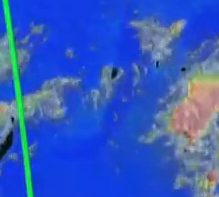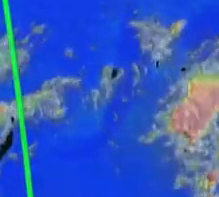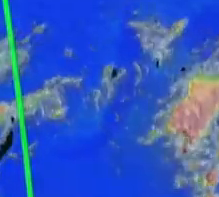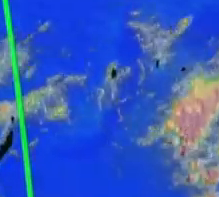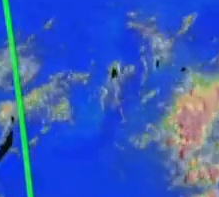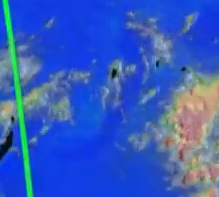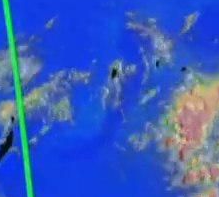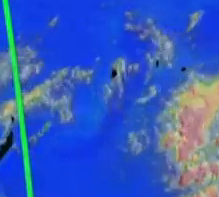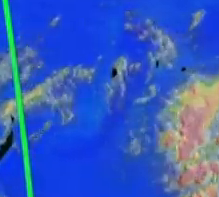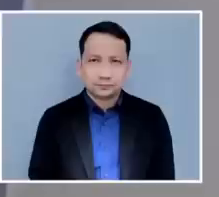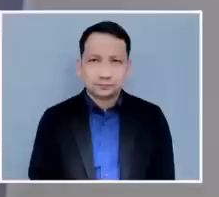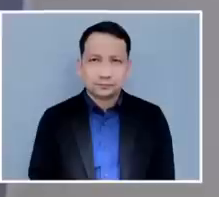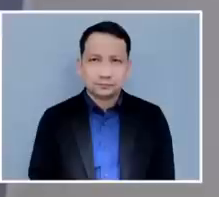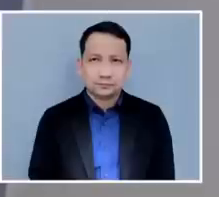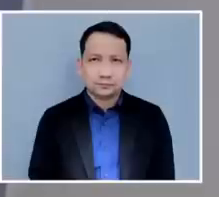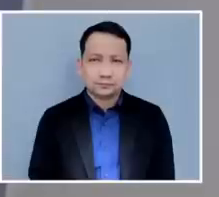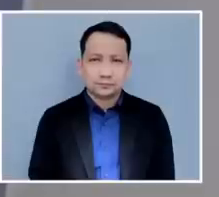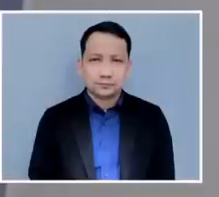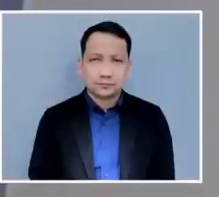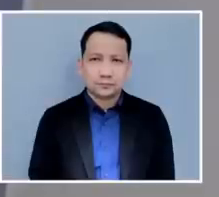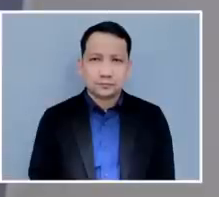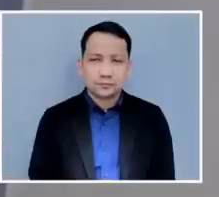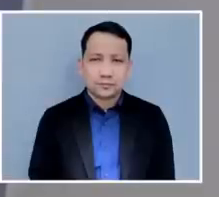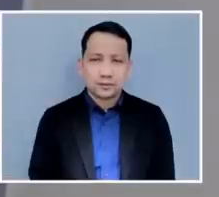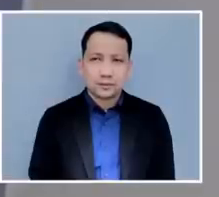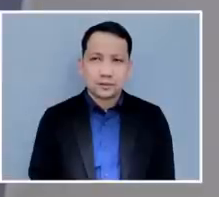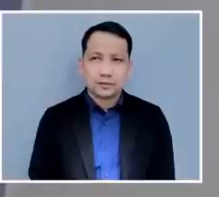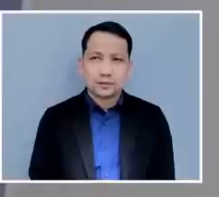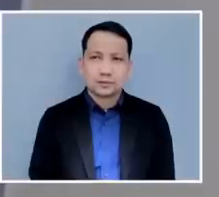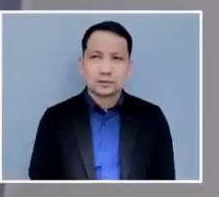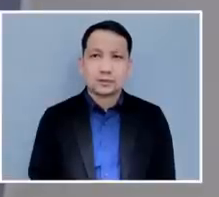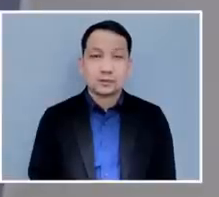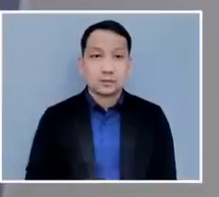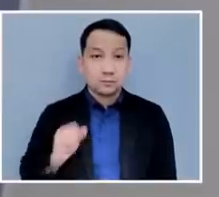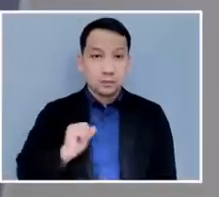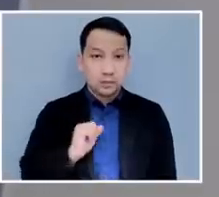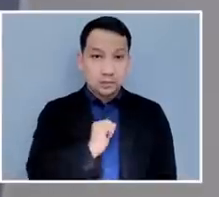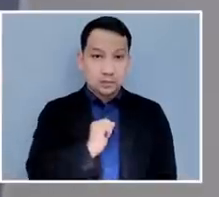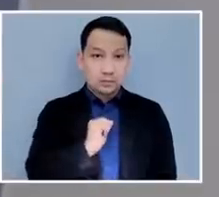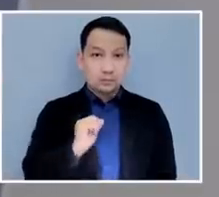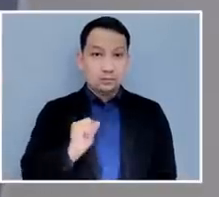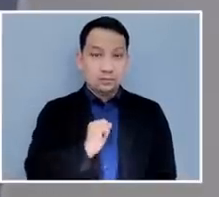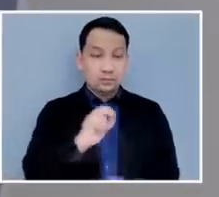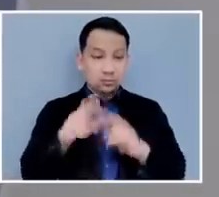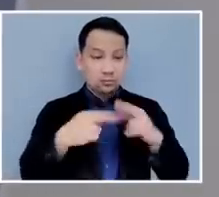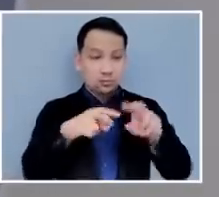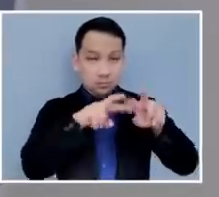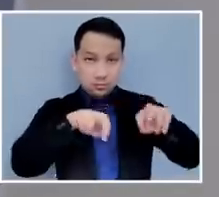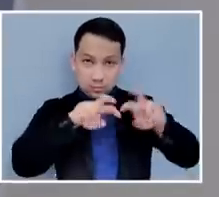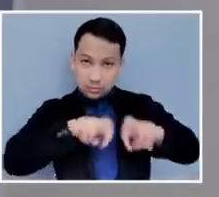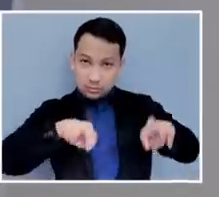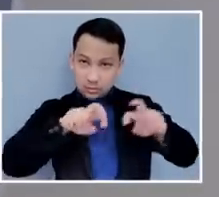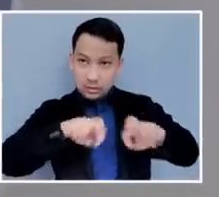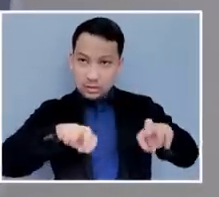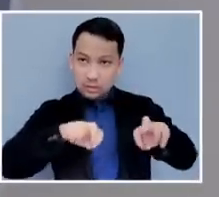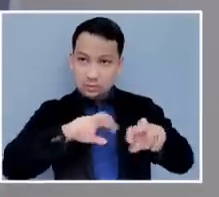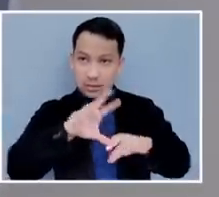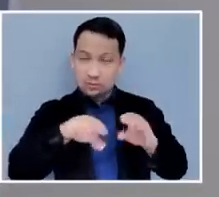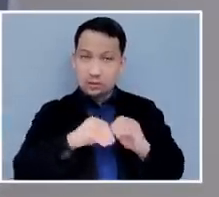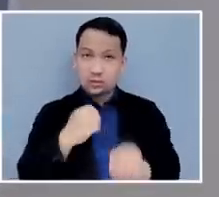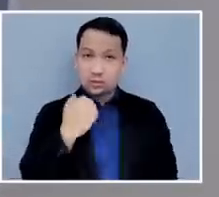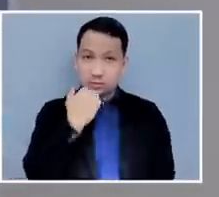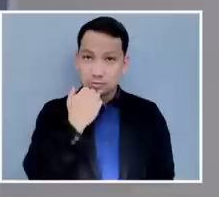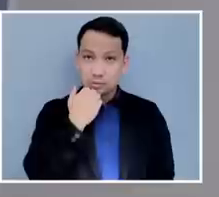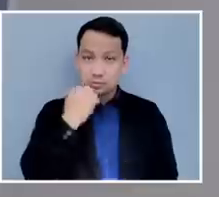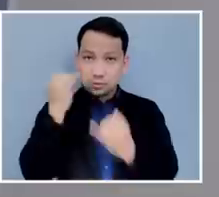Rojas. Ingat kapamilya! Siniguro po ng Senate Blue Ribbon Committee na iimbestigahan nila ang umano'y irregularidad sa